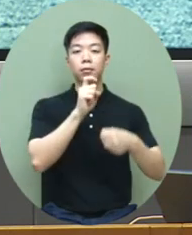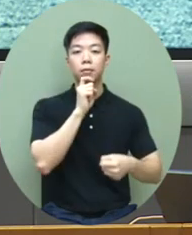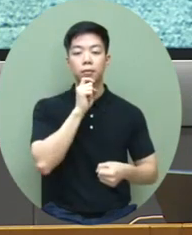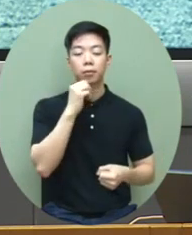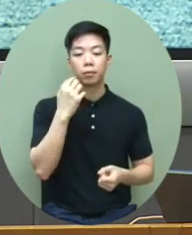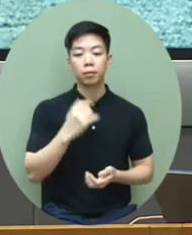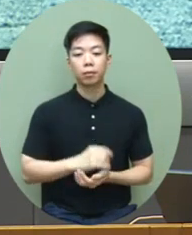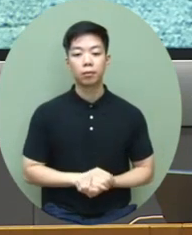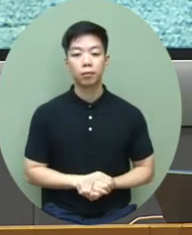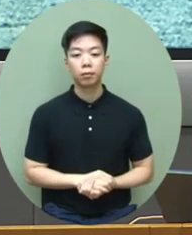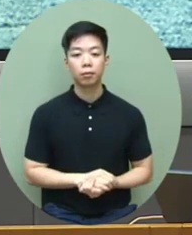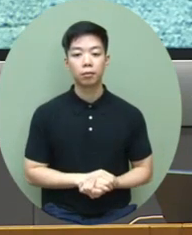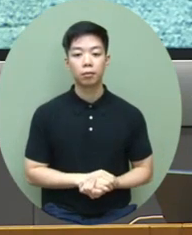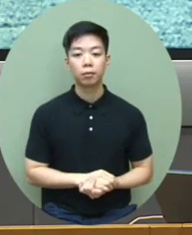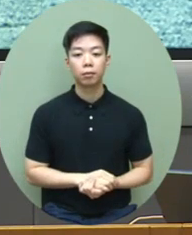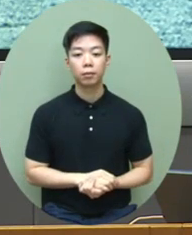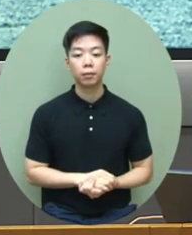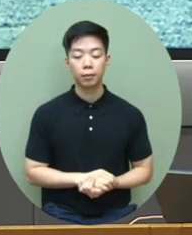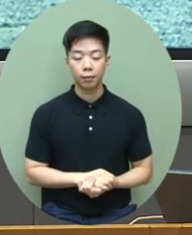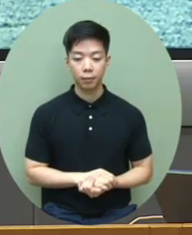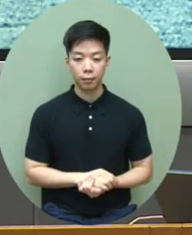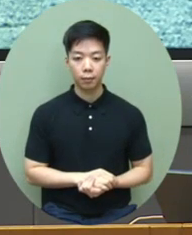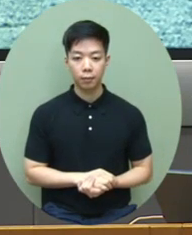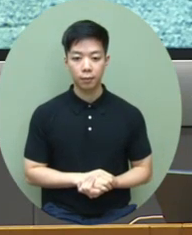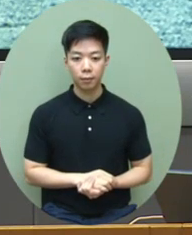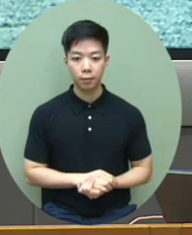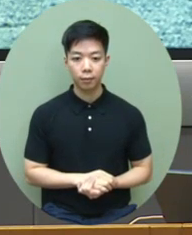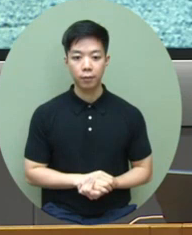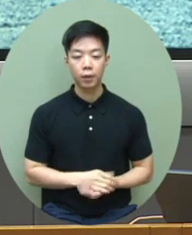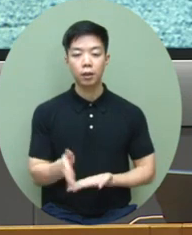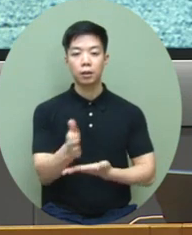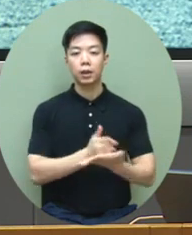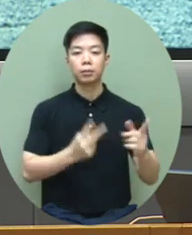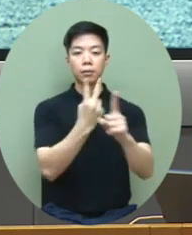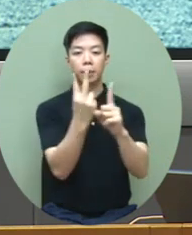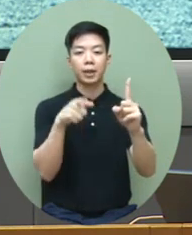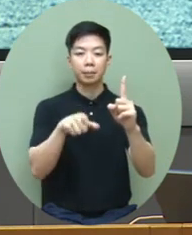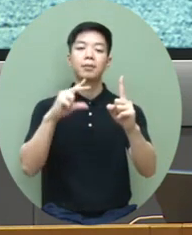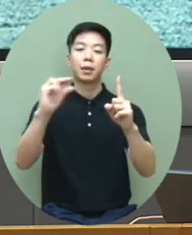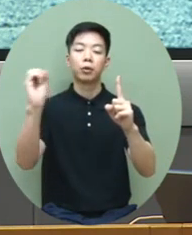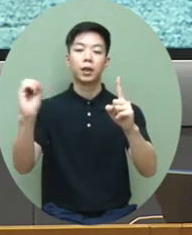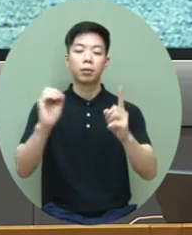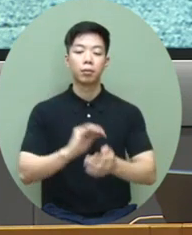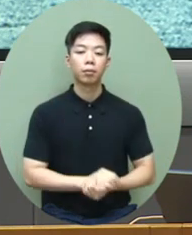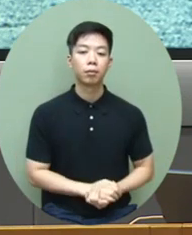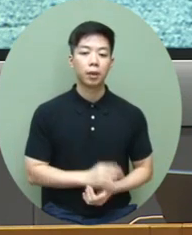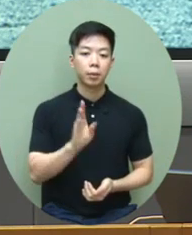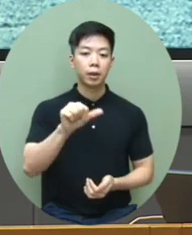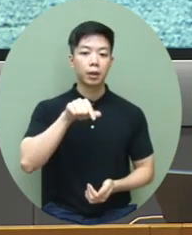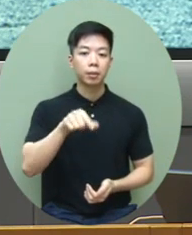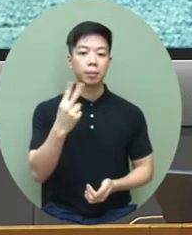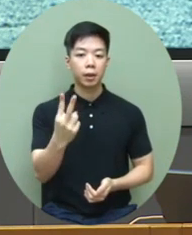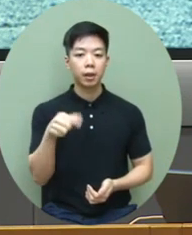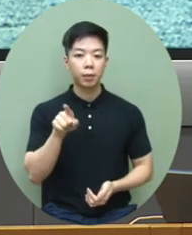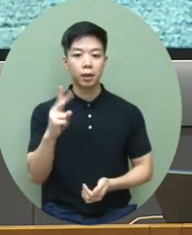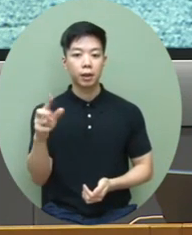的初步的數字就是12.7%啦，咁已經超越咗 BA.2.1.2.1